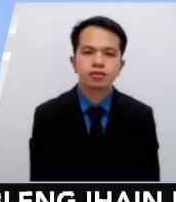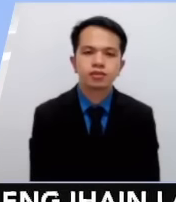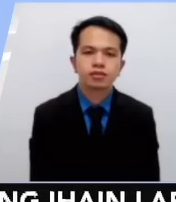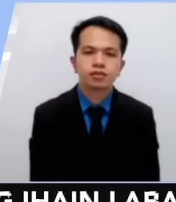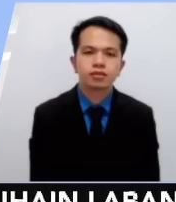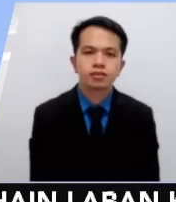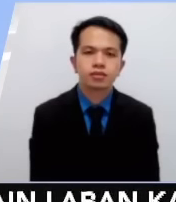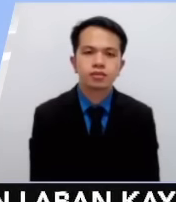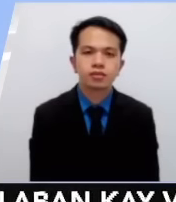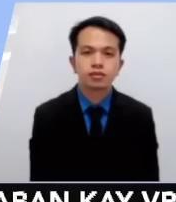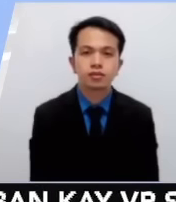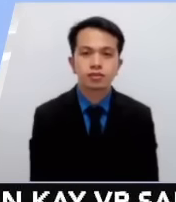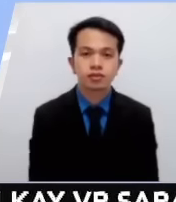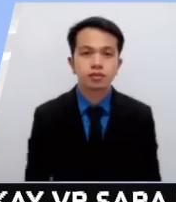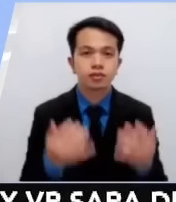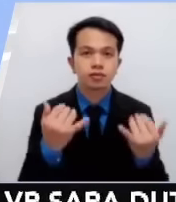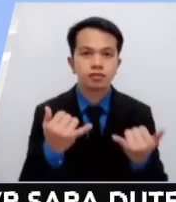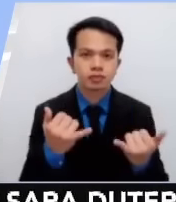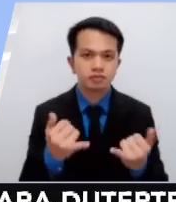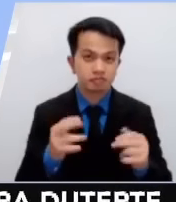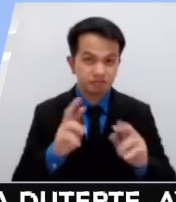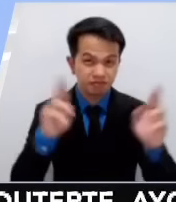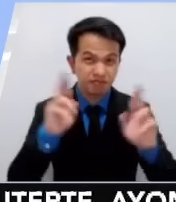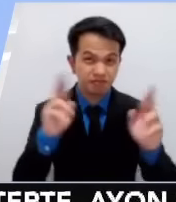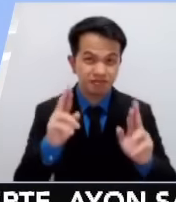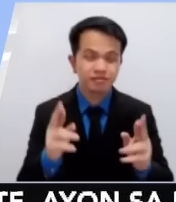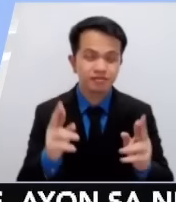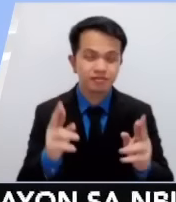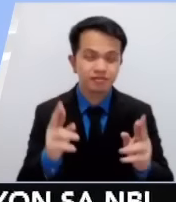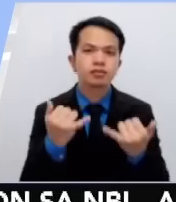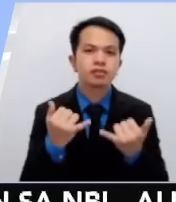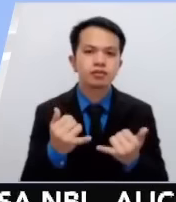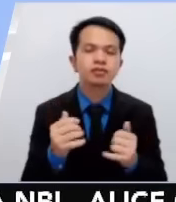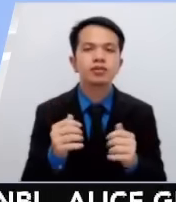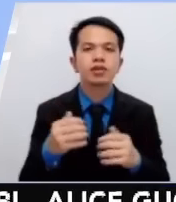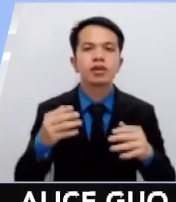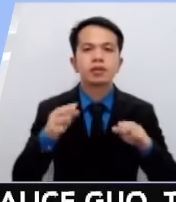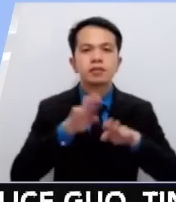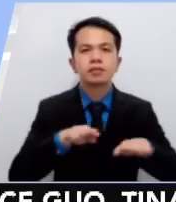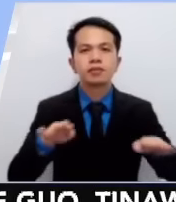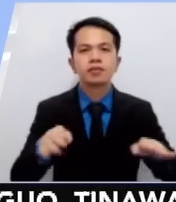Barkada, gulan na dahil parating na ang mga batang riles sa